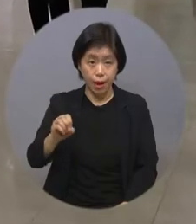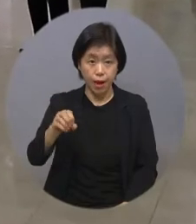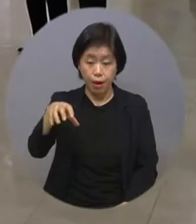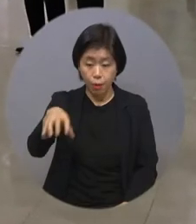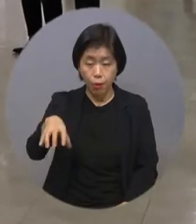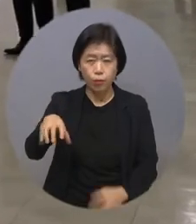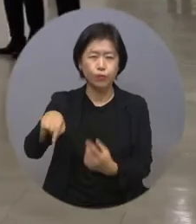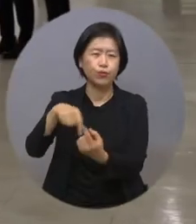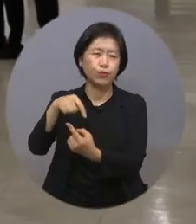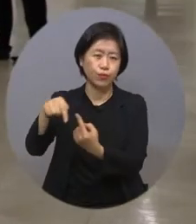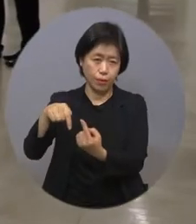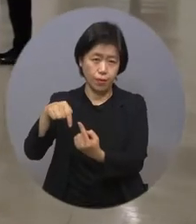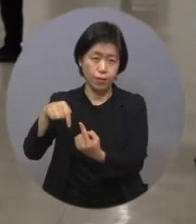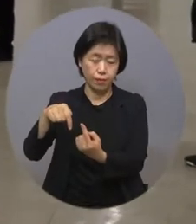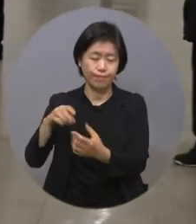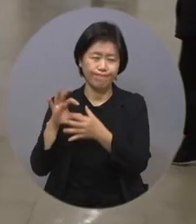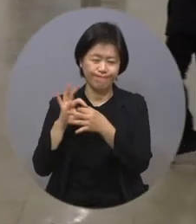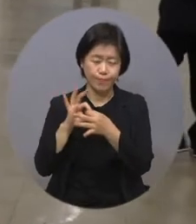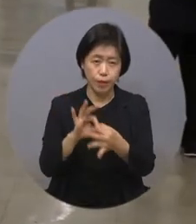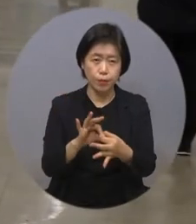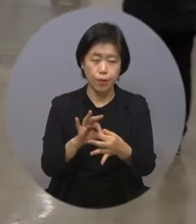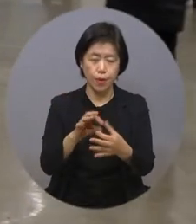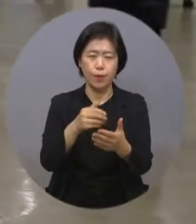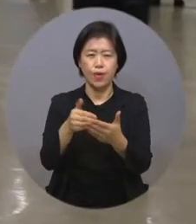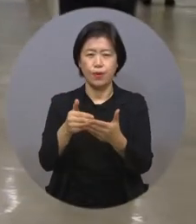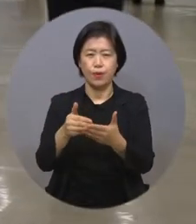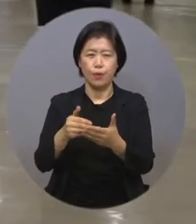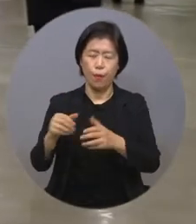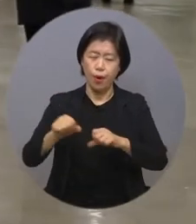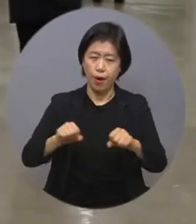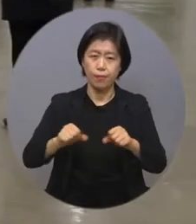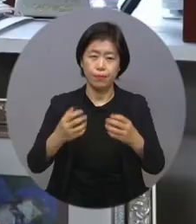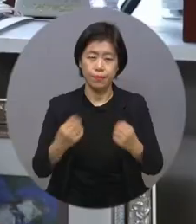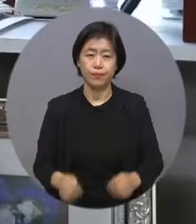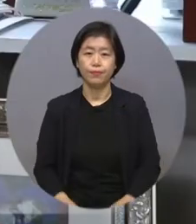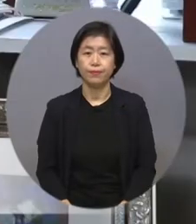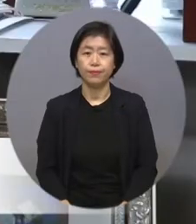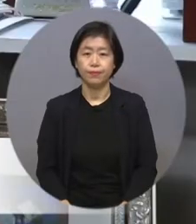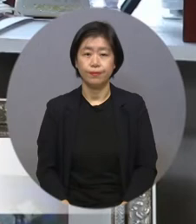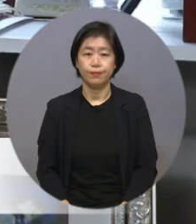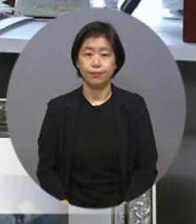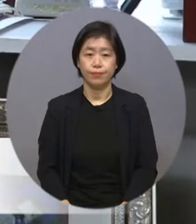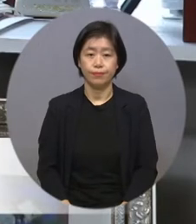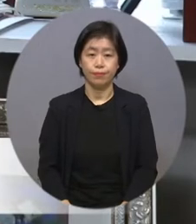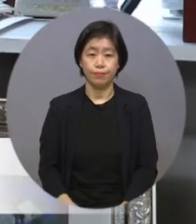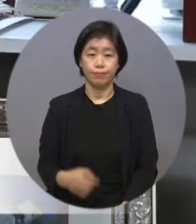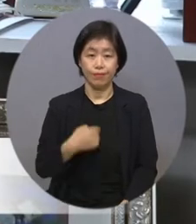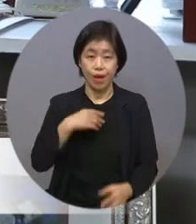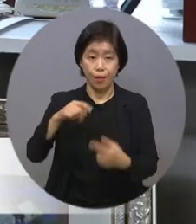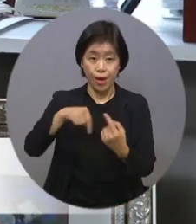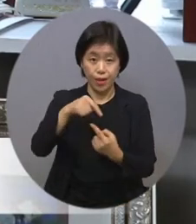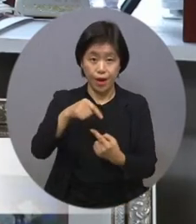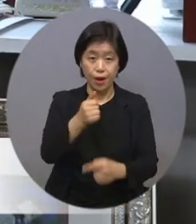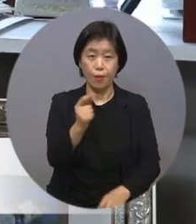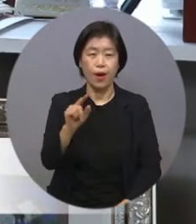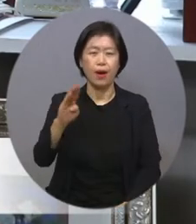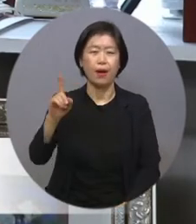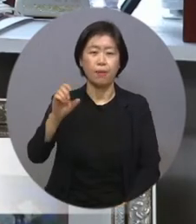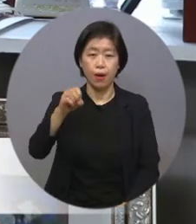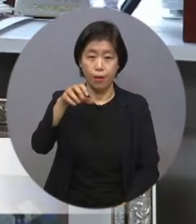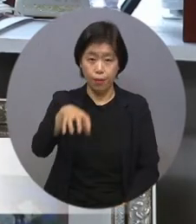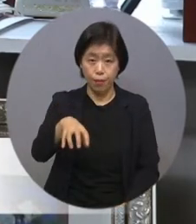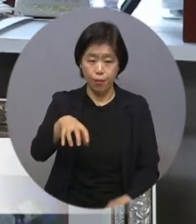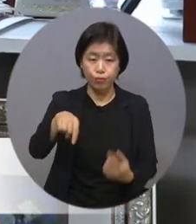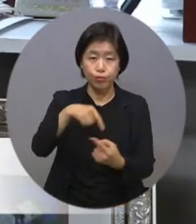활동을 이어오면서 화폭의 연륜을 다져가고 있습니다. 묵산방이 올해로 40주년이